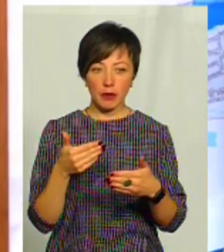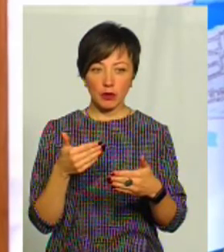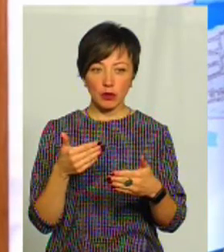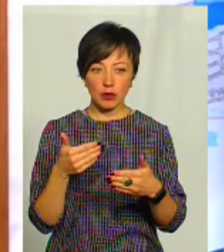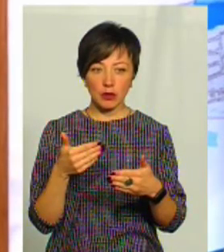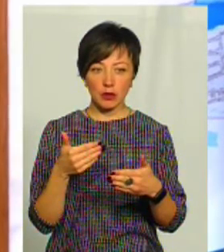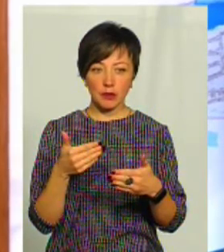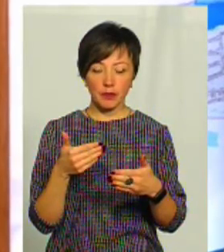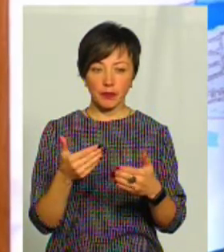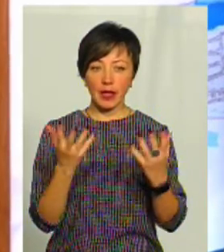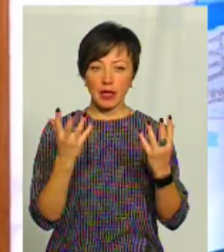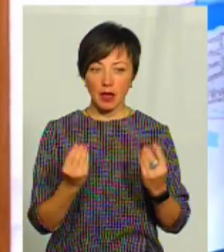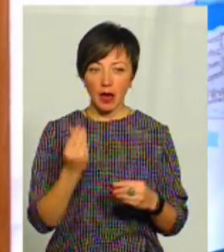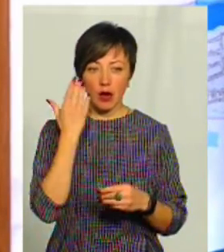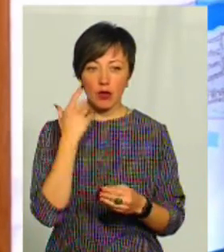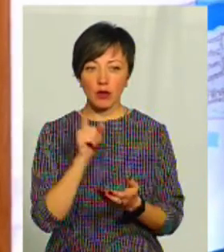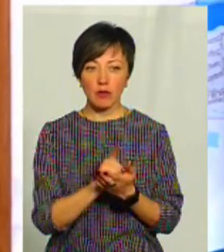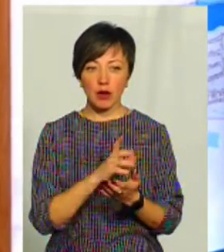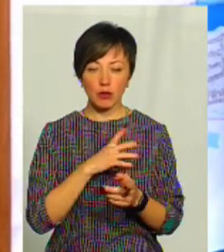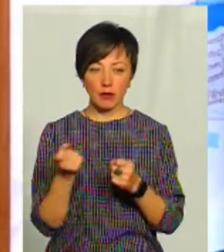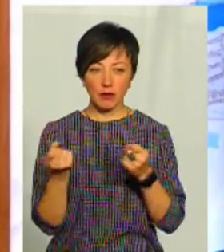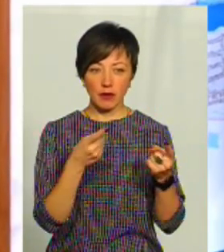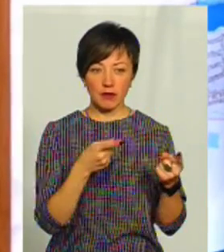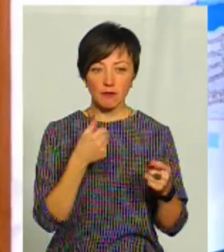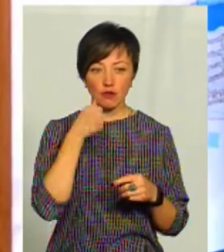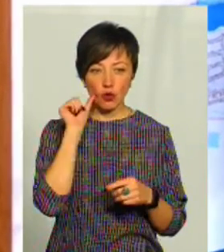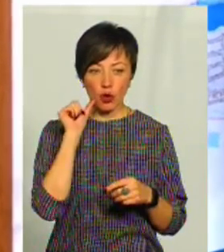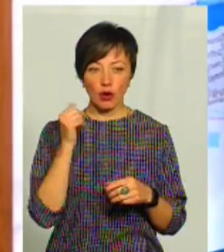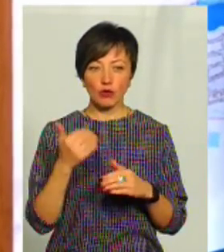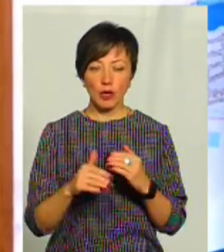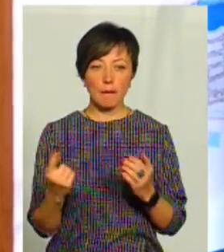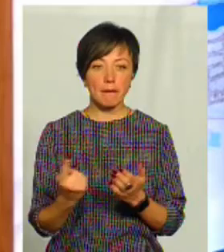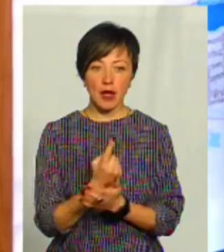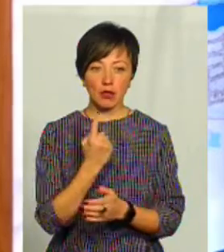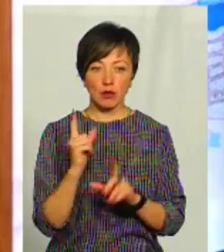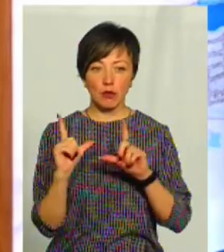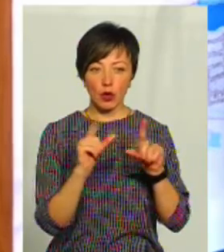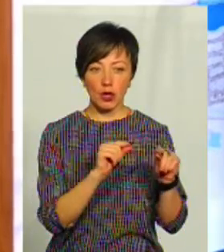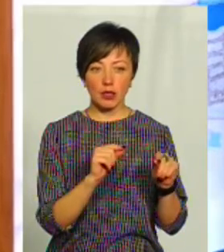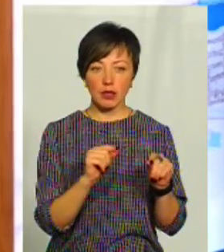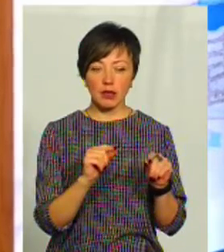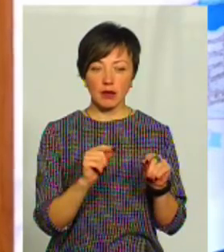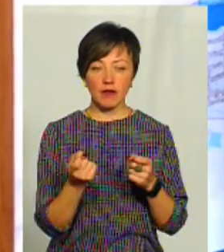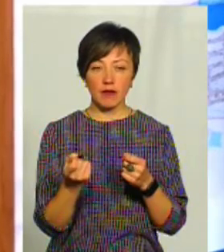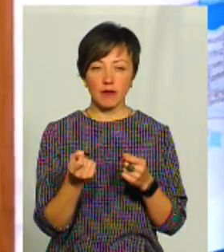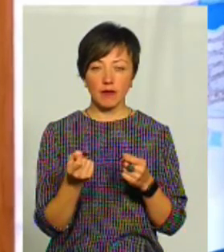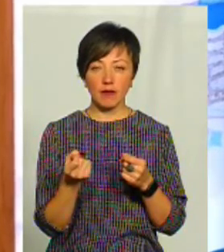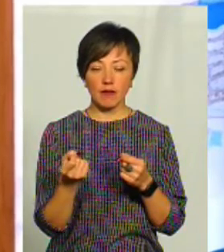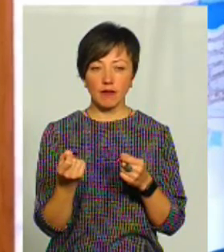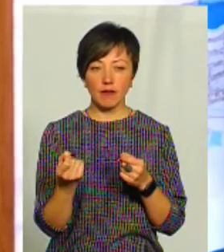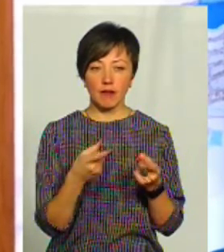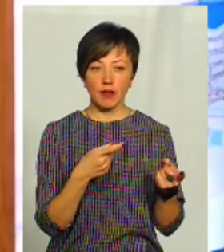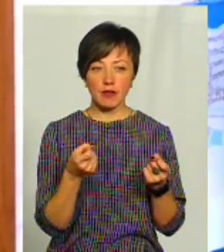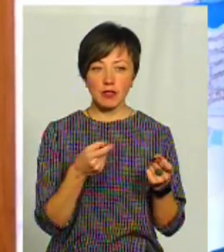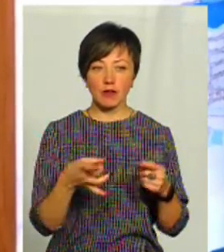напередодні дня, коли маємо здійснювати вивіз. Вчора вже вперше поїхали, вивозили, здійснювали вивезення